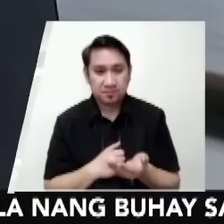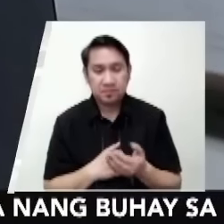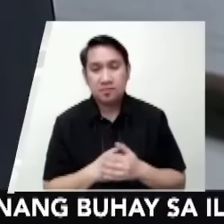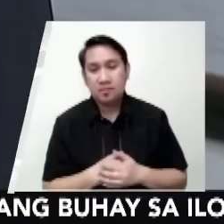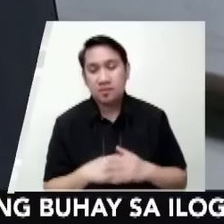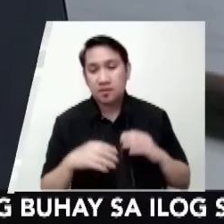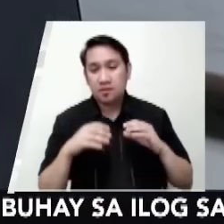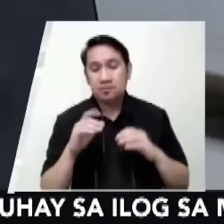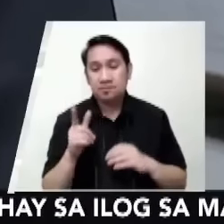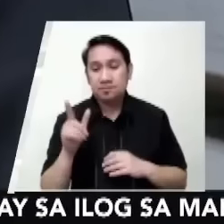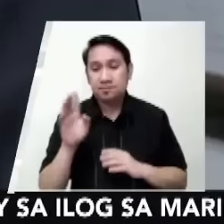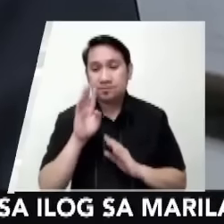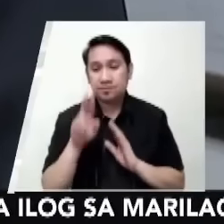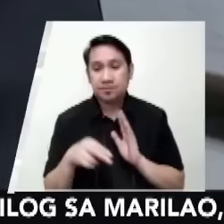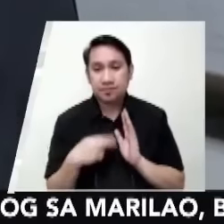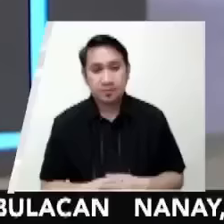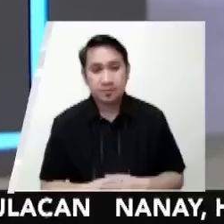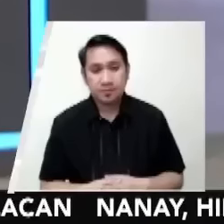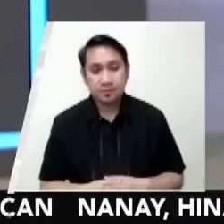nakatutok, 24 oras.